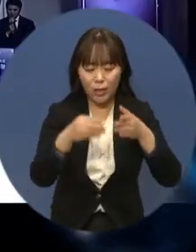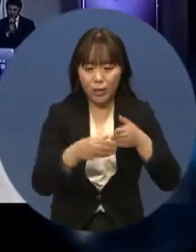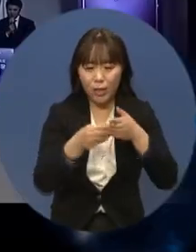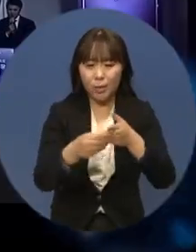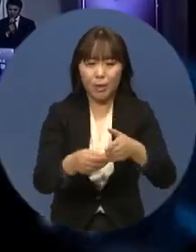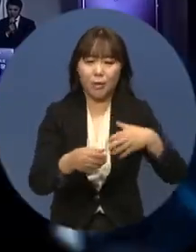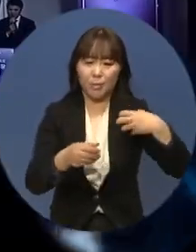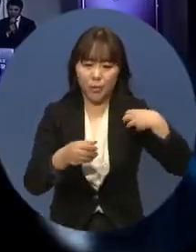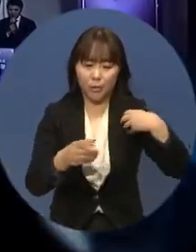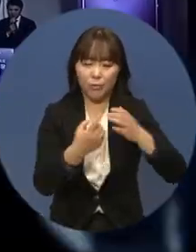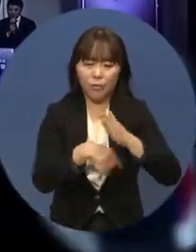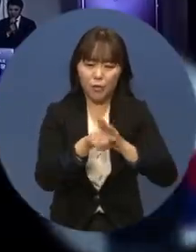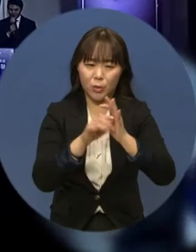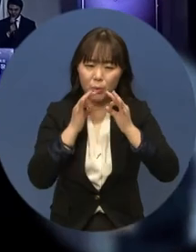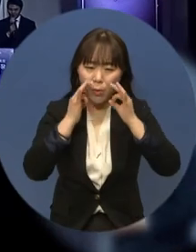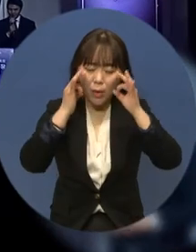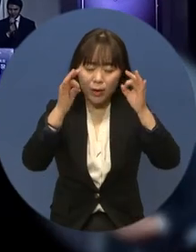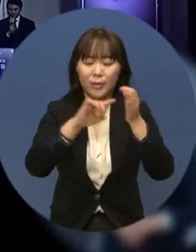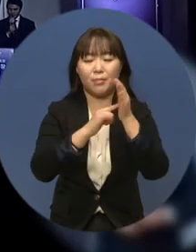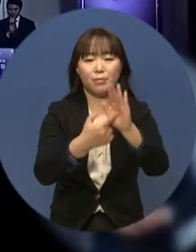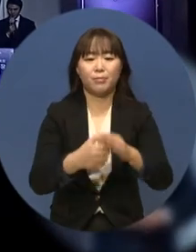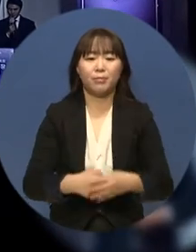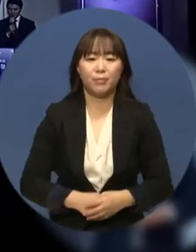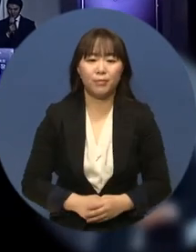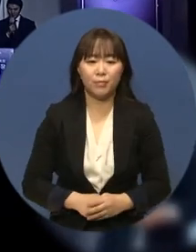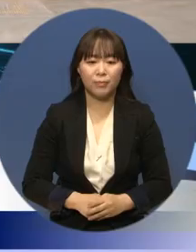데 최선의 노력을 다하겠다고 밝혔습니다.